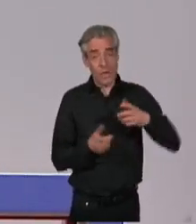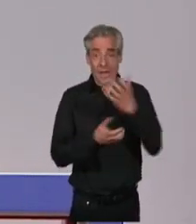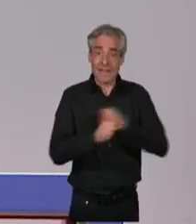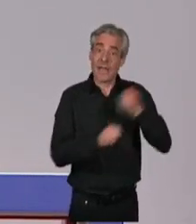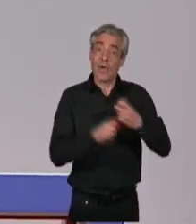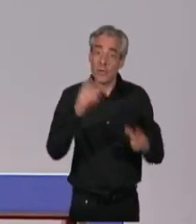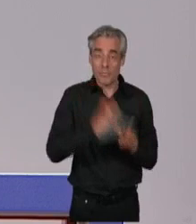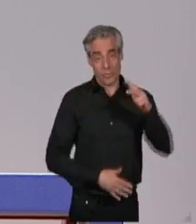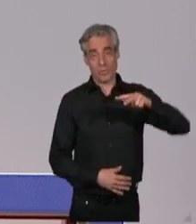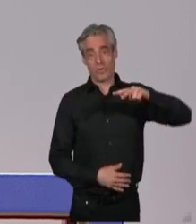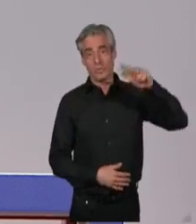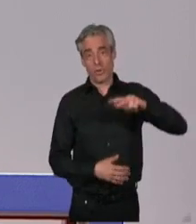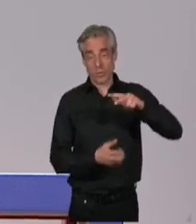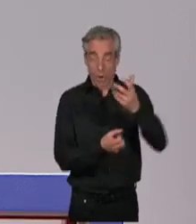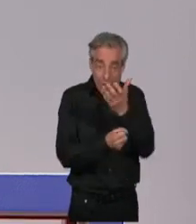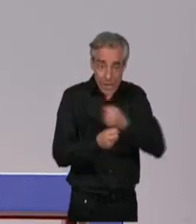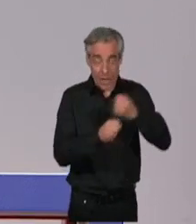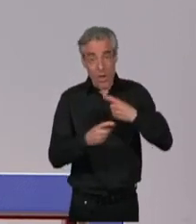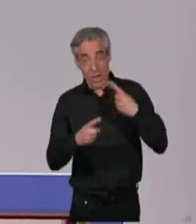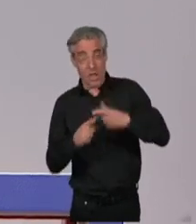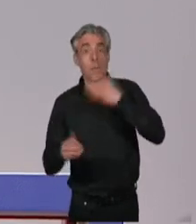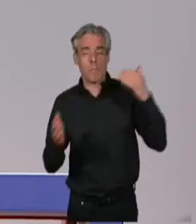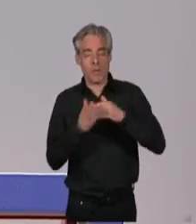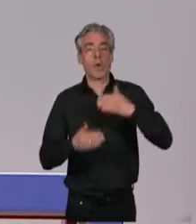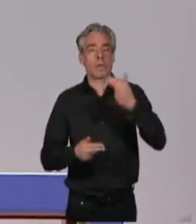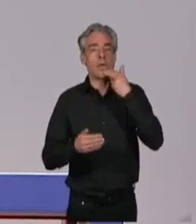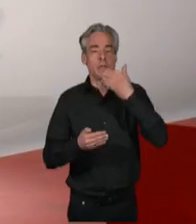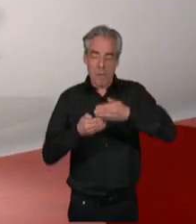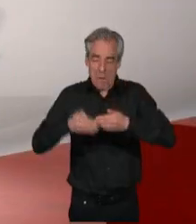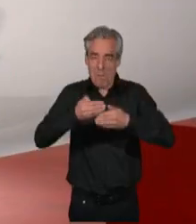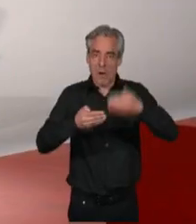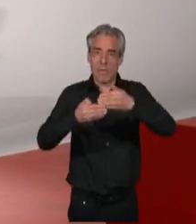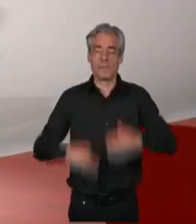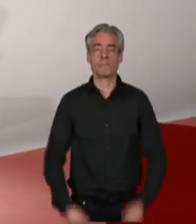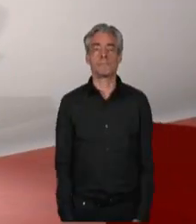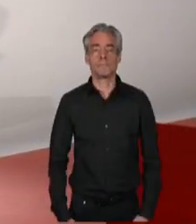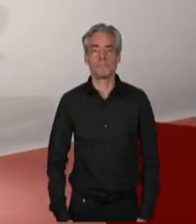construire plus et il faudra construire mieux.